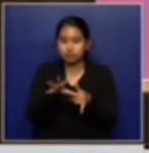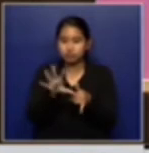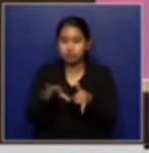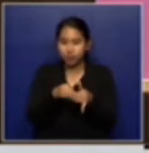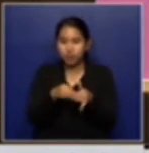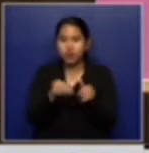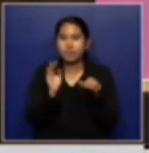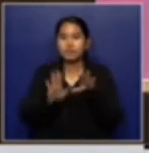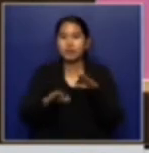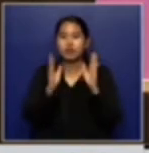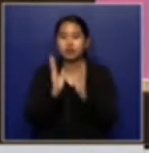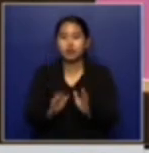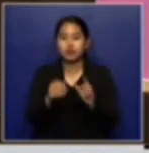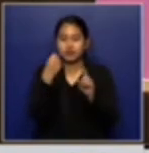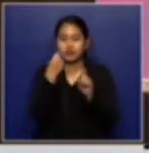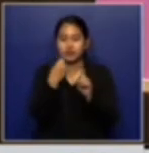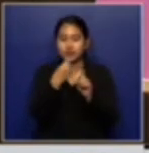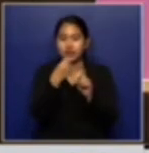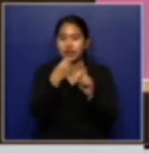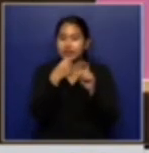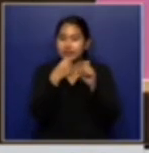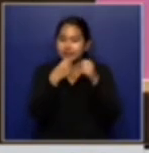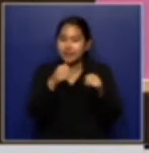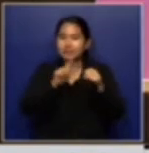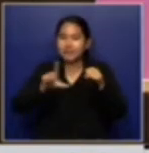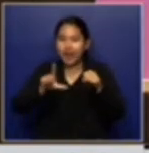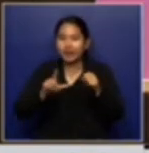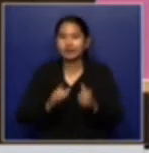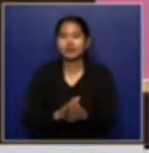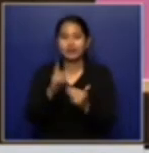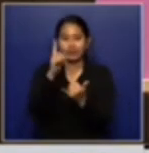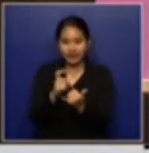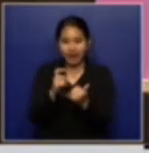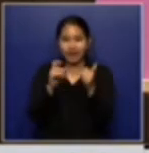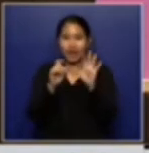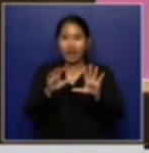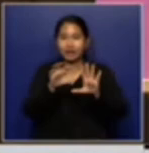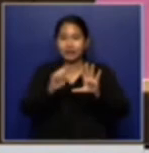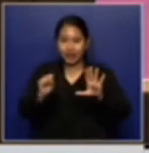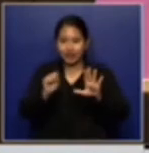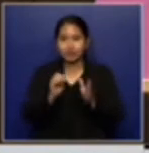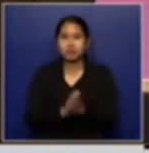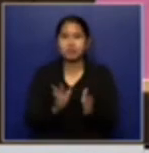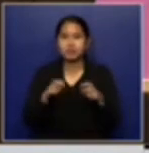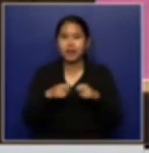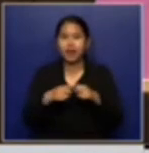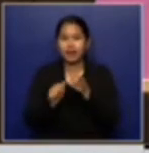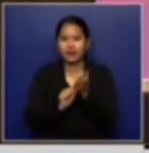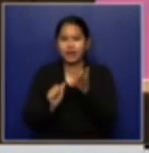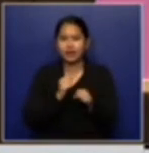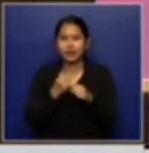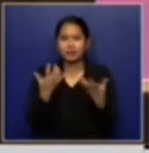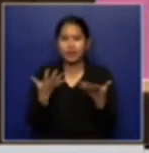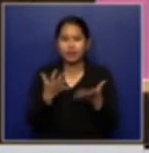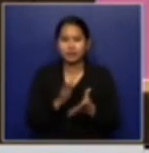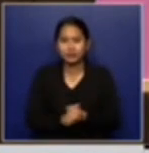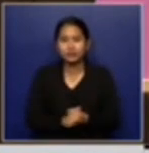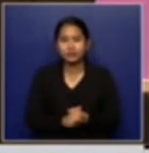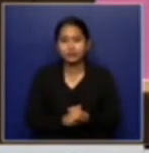าณ10ล้านคนตายไปประมาณ500,000แล้วเราจะแก้ไขปัญหาไงครับท่านครับ